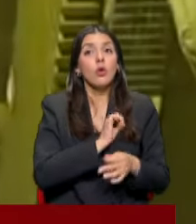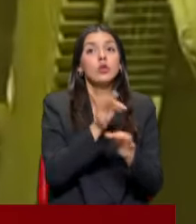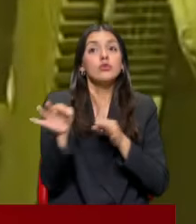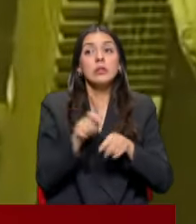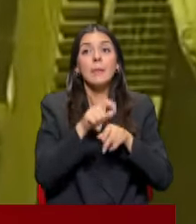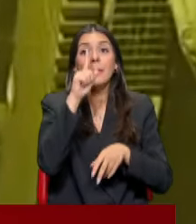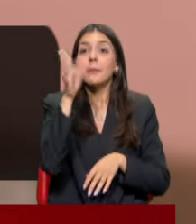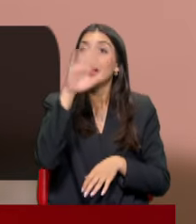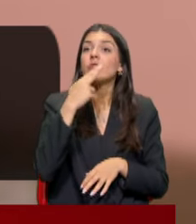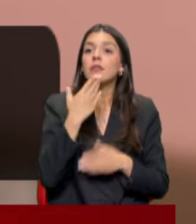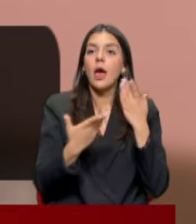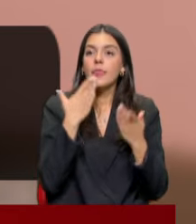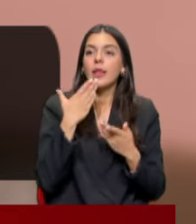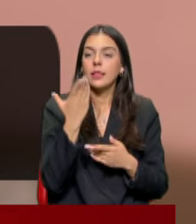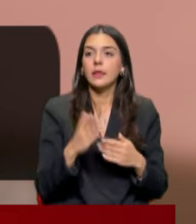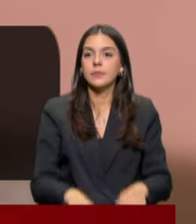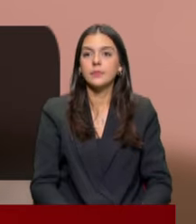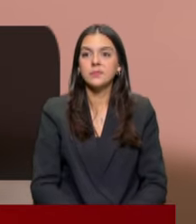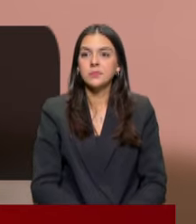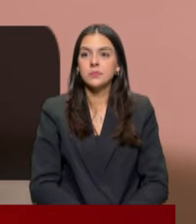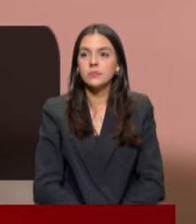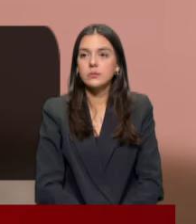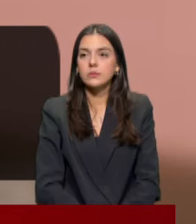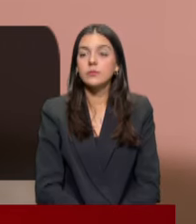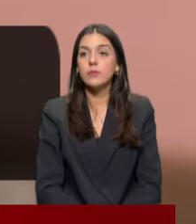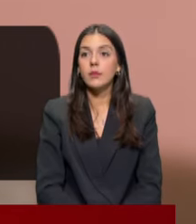başka kadın anlattı. O kişiden şikayetçi olmanız demek sizin